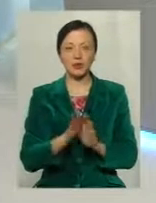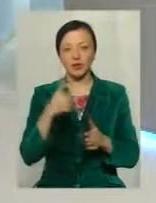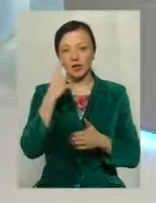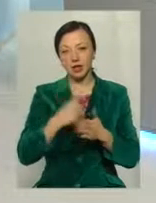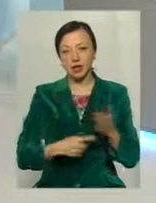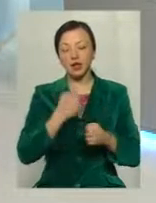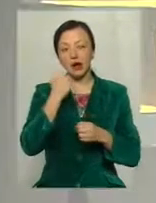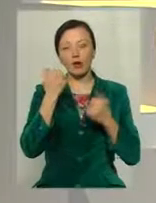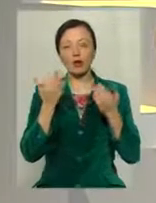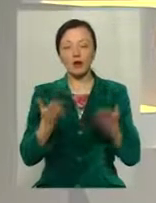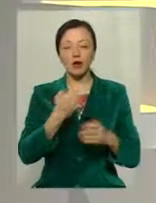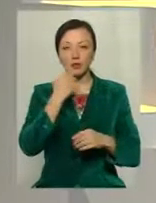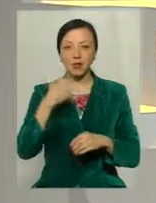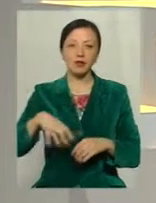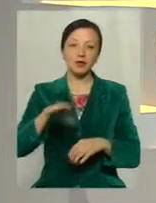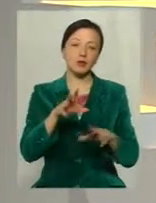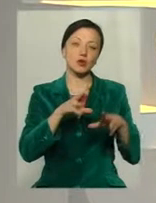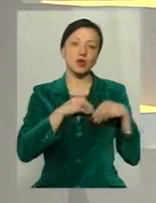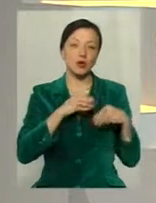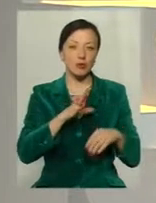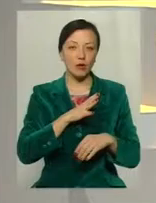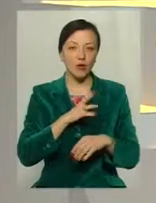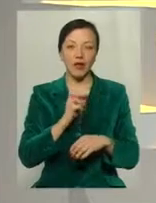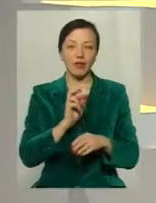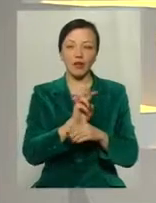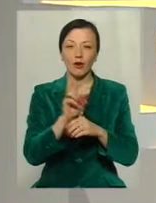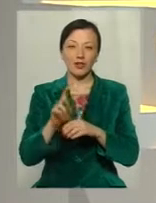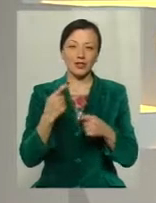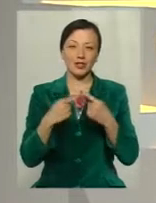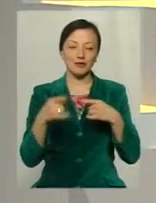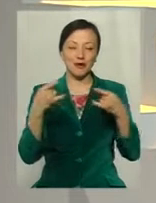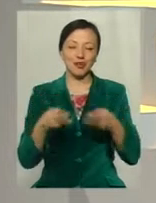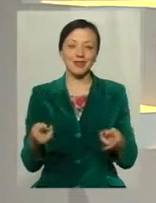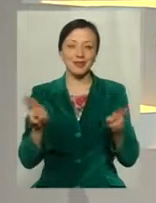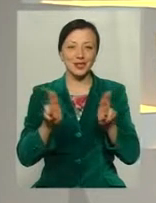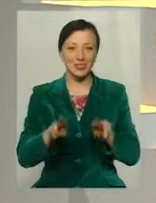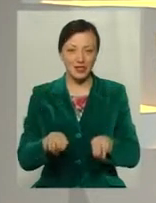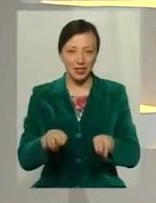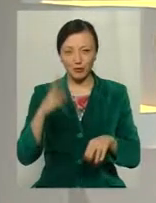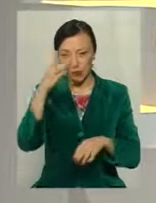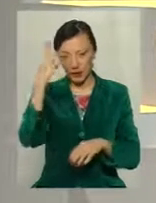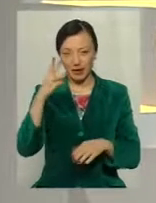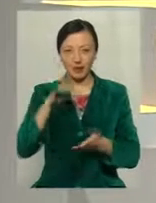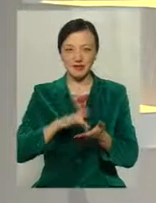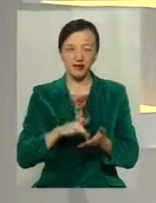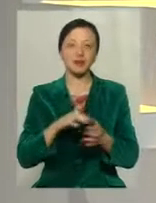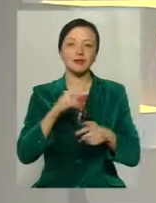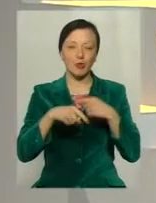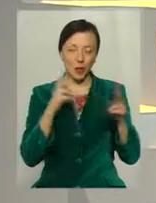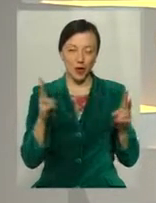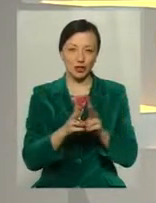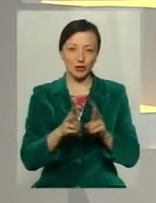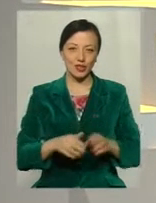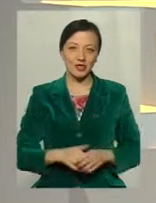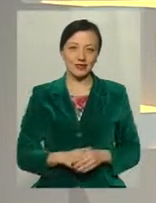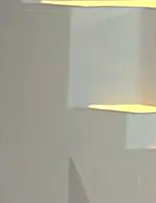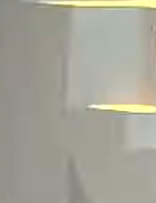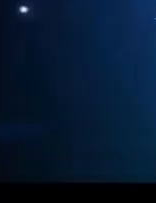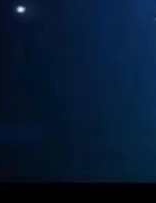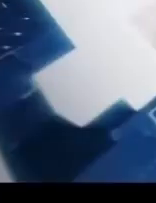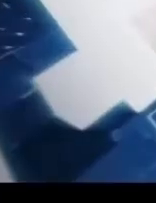таких суттєвих, скажімо, прогалин в формуванні використання коштів платників